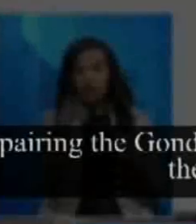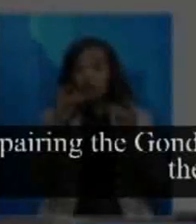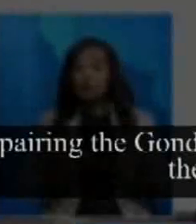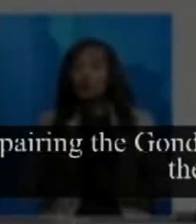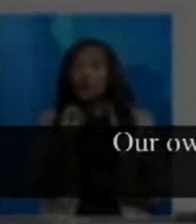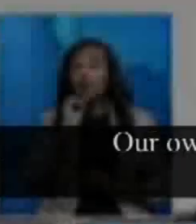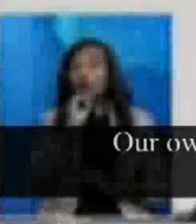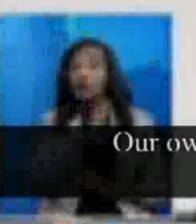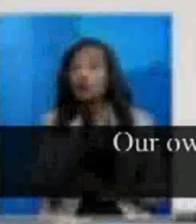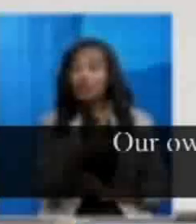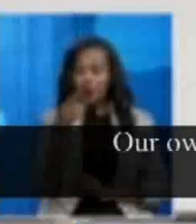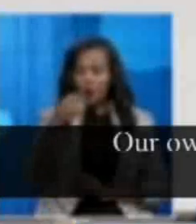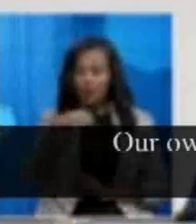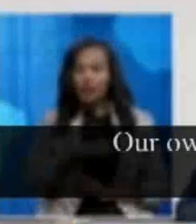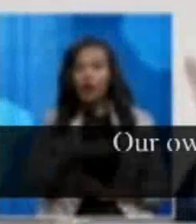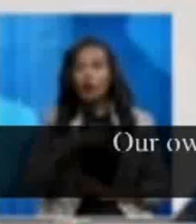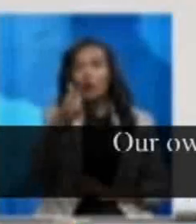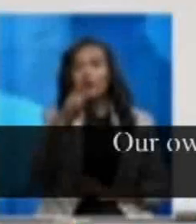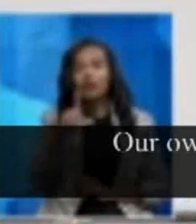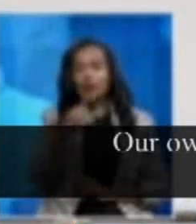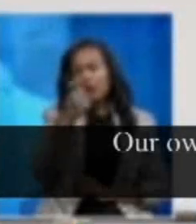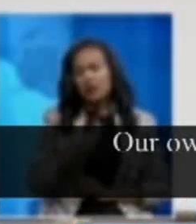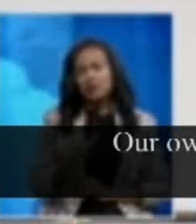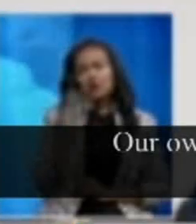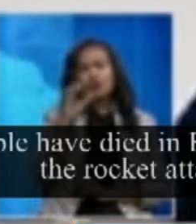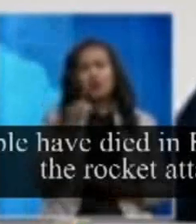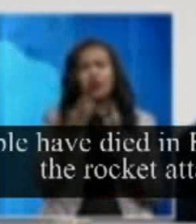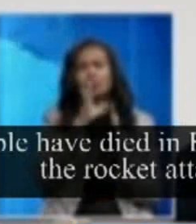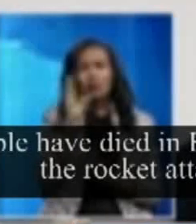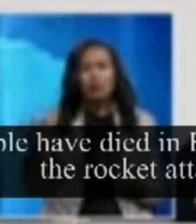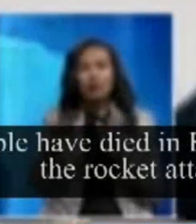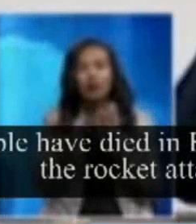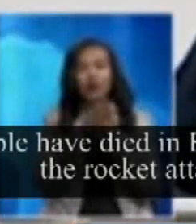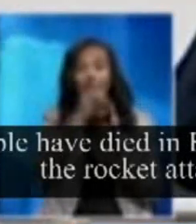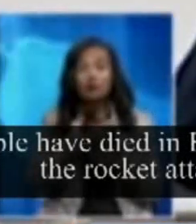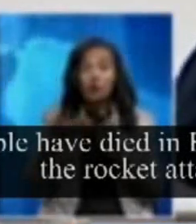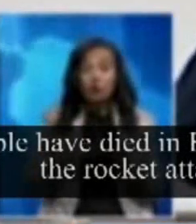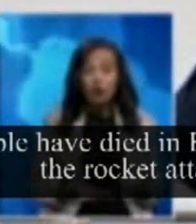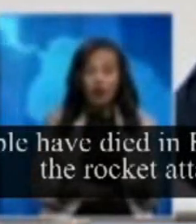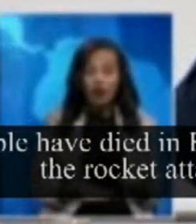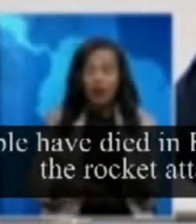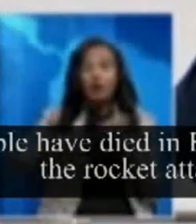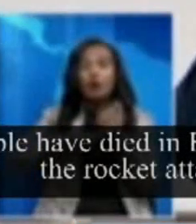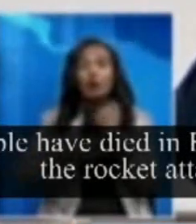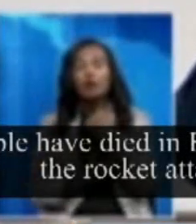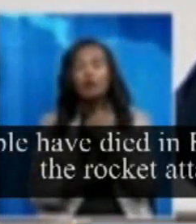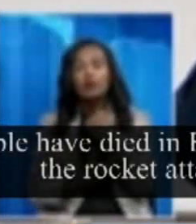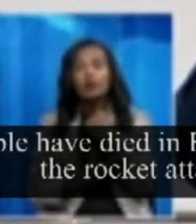ያፈረሰው በሮኬት በእኛው ሮኬት ማንንም ሰው ደንተው አይደለም ባህር ዳር ላይ ሰው ሞቷል